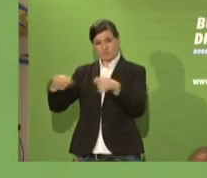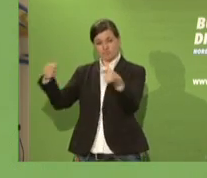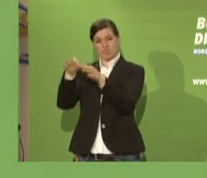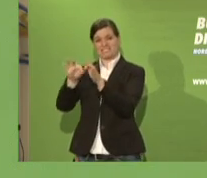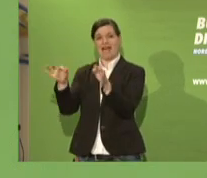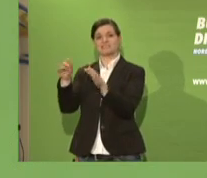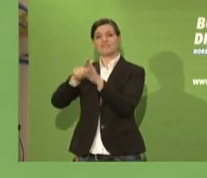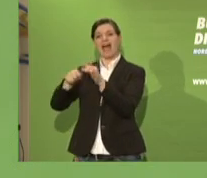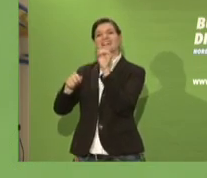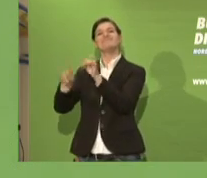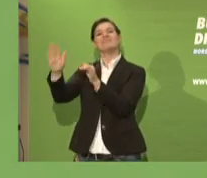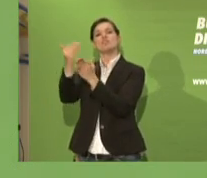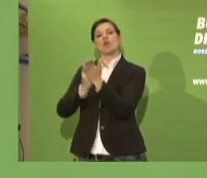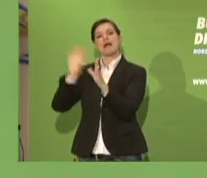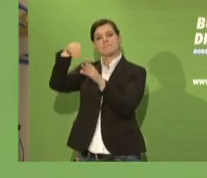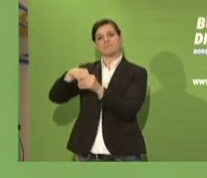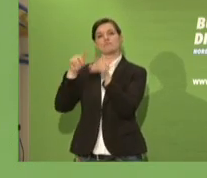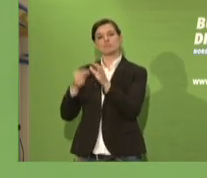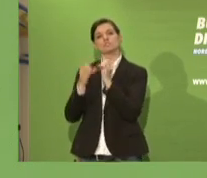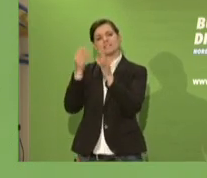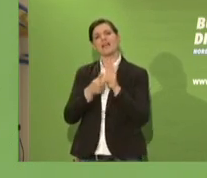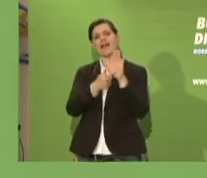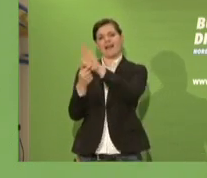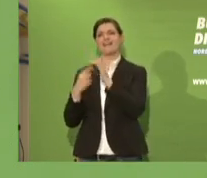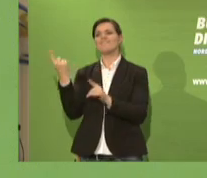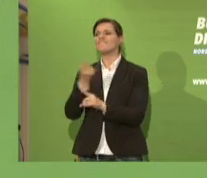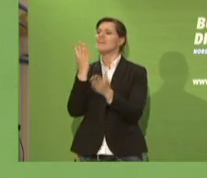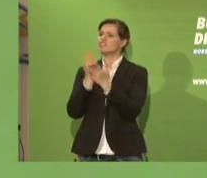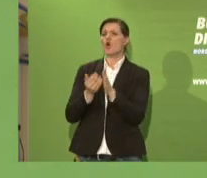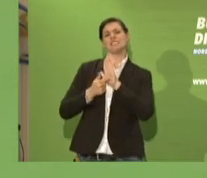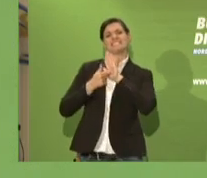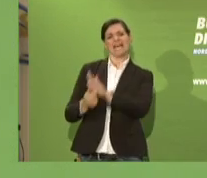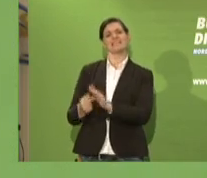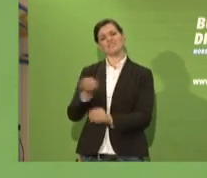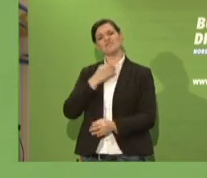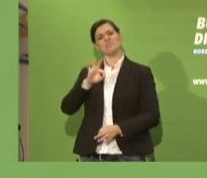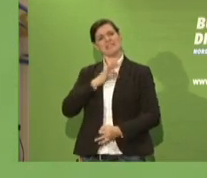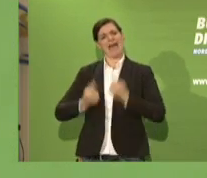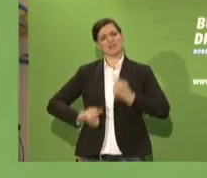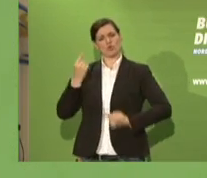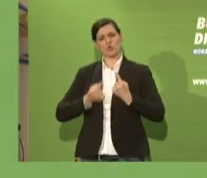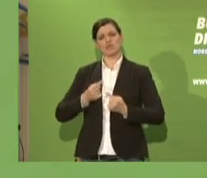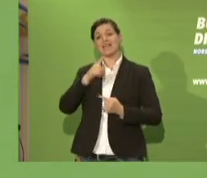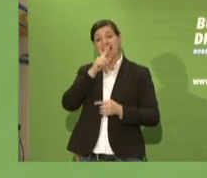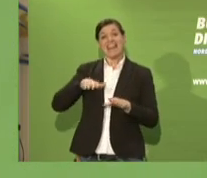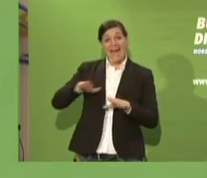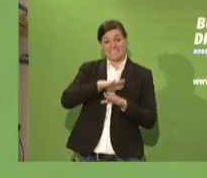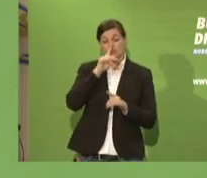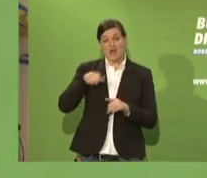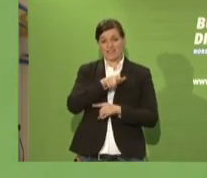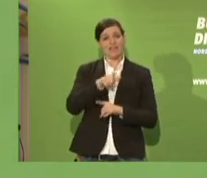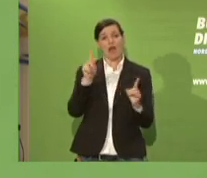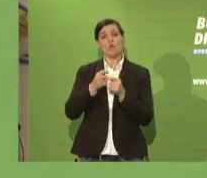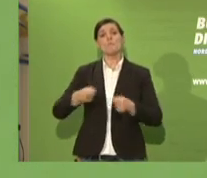der Programmatik ein Signal ausgehen muss, dass wir Grüne uns nicht nur in den Ländern, nicht nur in NRW, sondern auch